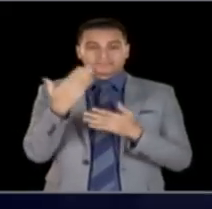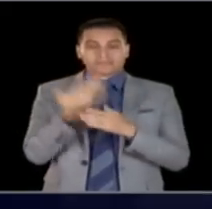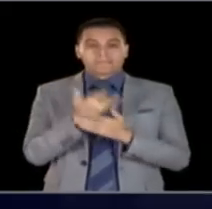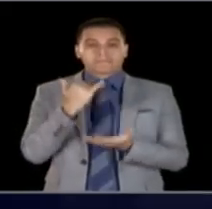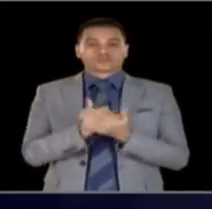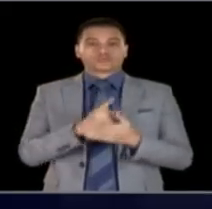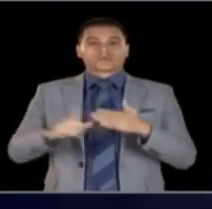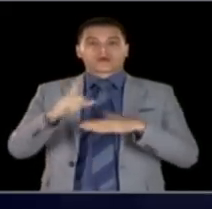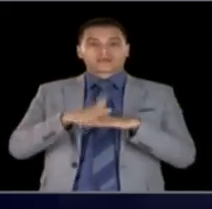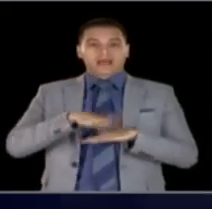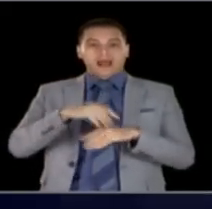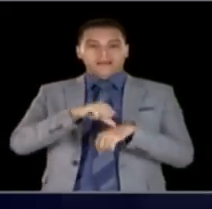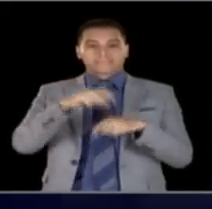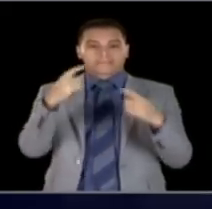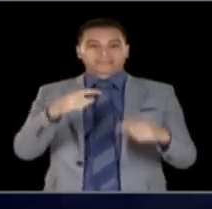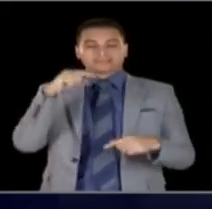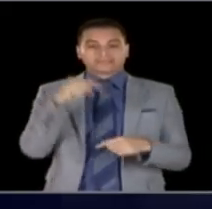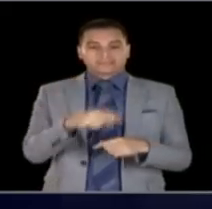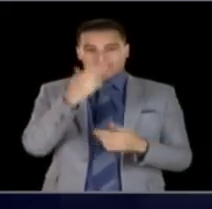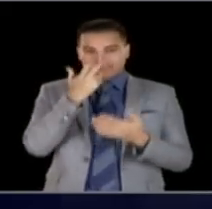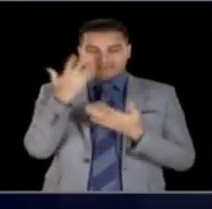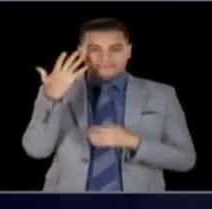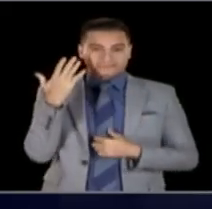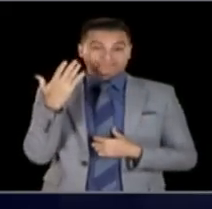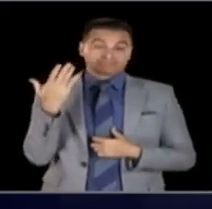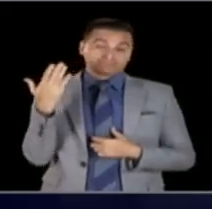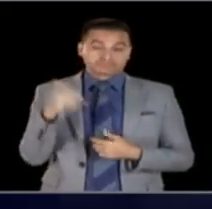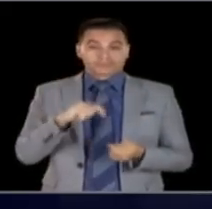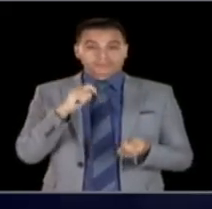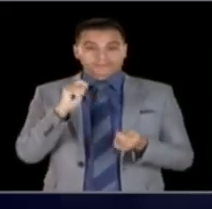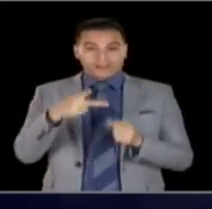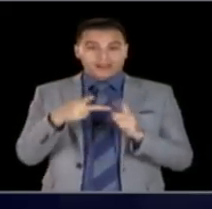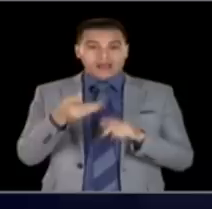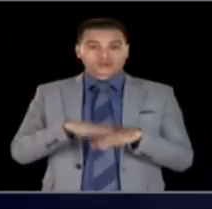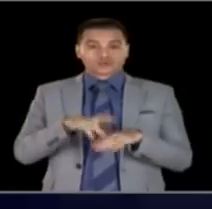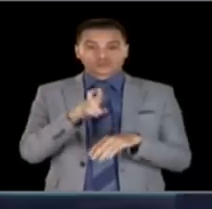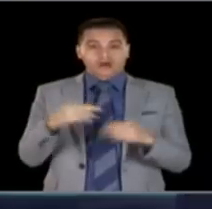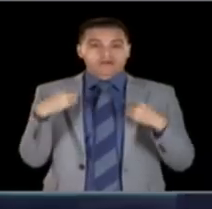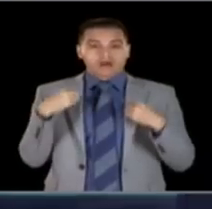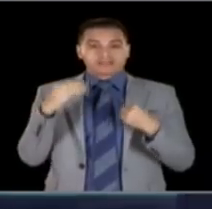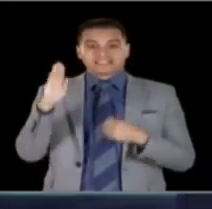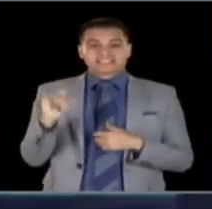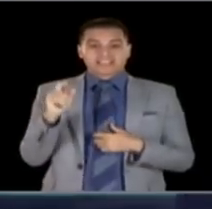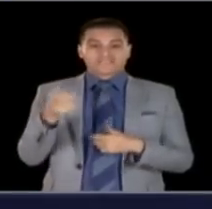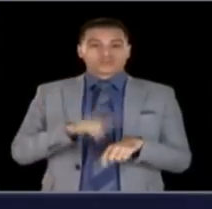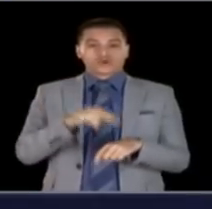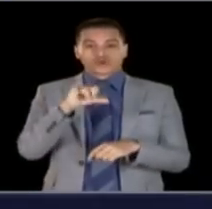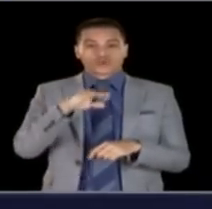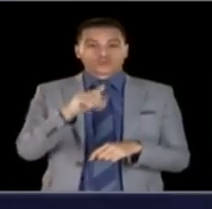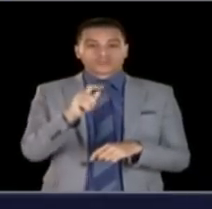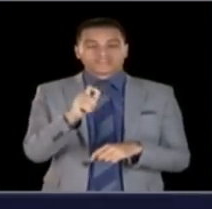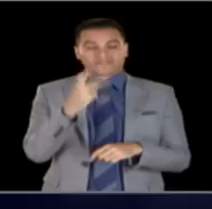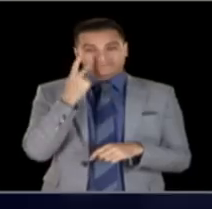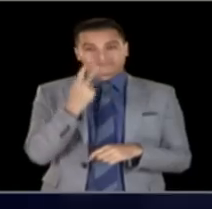المنطقة وقت الاحتلال الفرنسي. دلوقتي عندنا سؤال في الرياضة، سيف ويوسف، يوسف